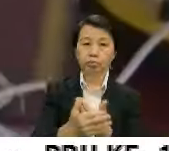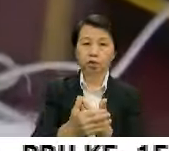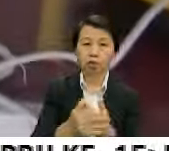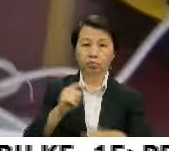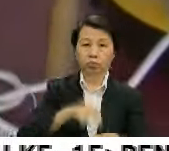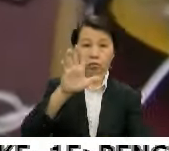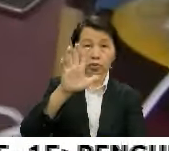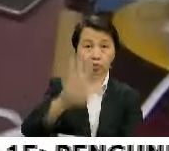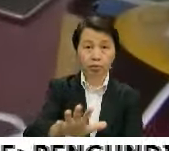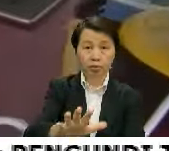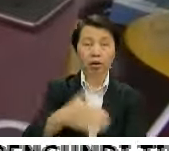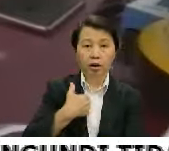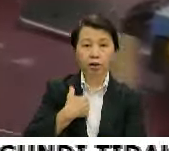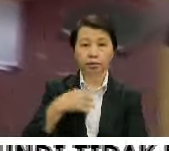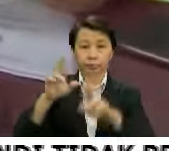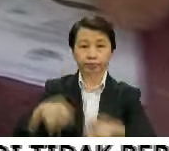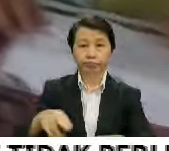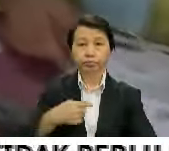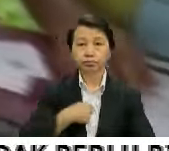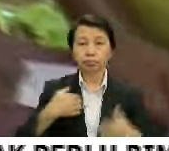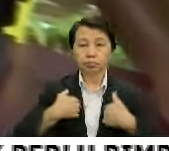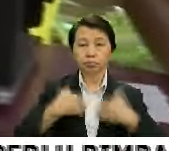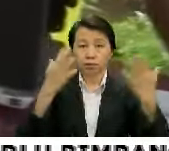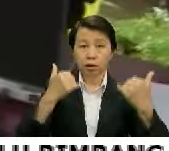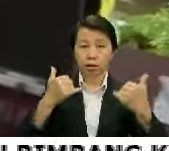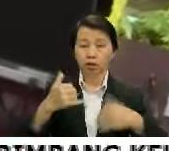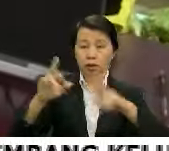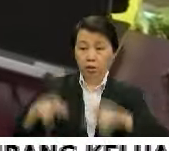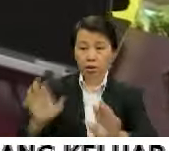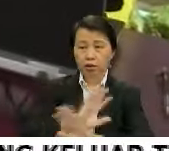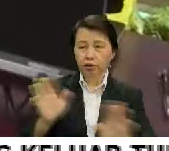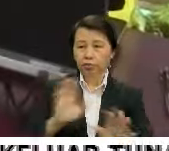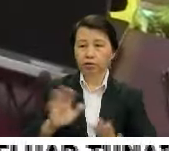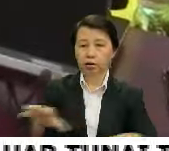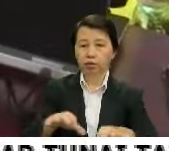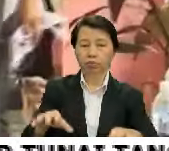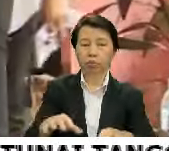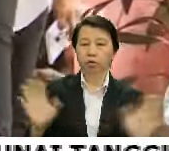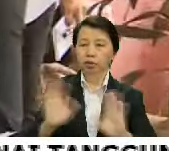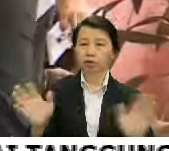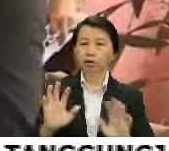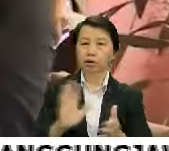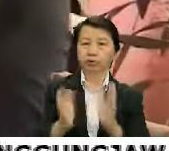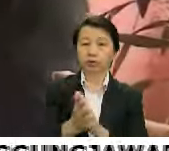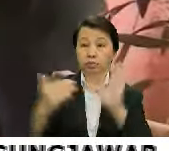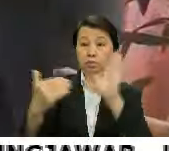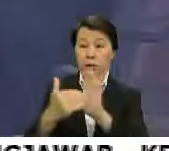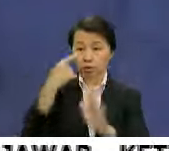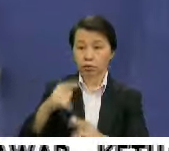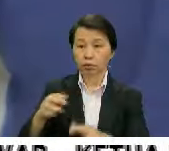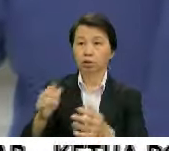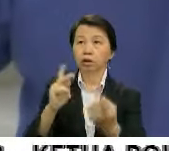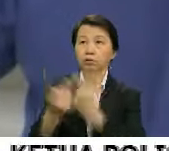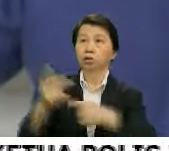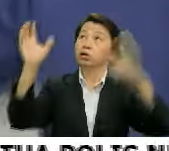berakhir pukul 5 petang nanti kepada pengundi-pengundi. Saya berharap pengundi-pengundi tidak akan membuat halangan, tidak menjadi penghalang kepada mereka